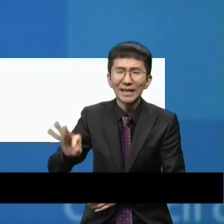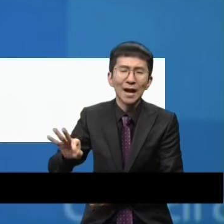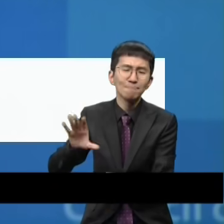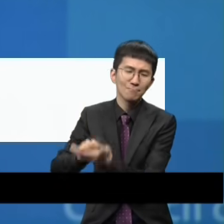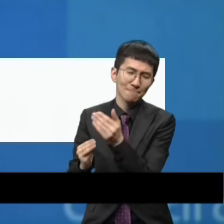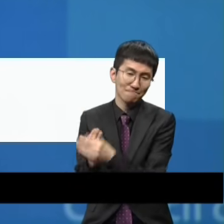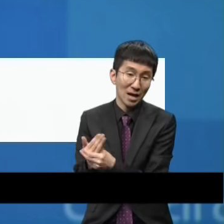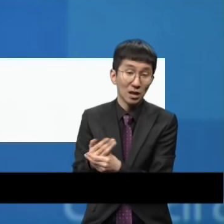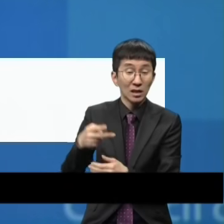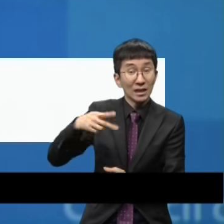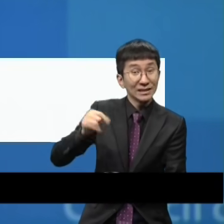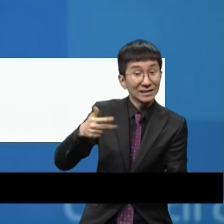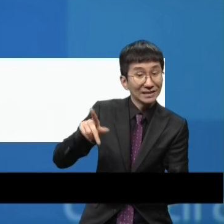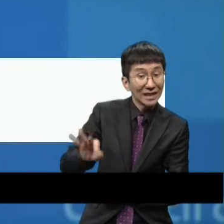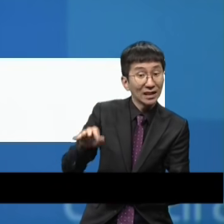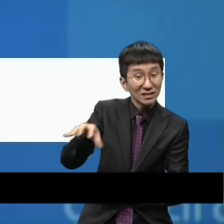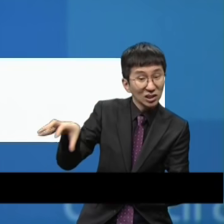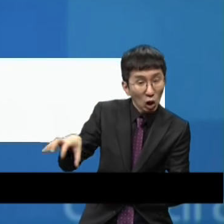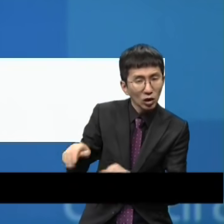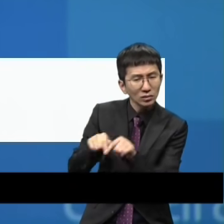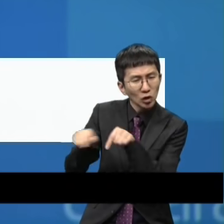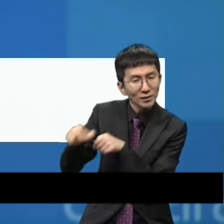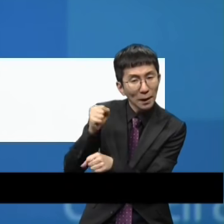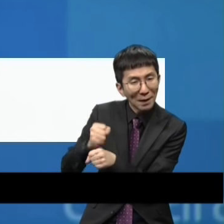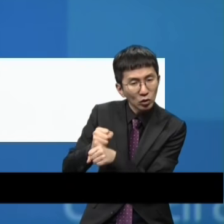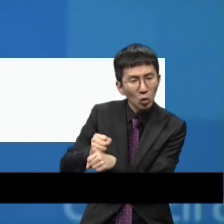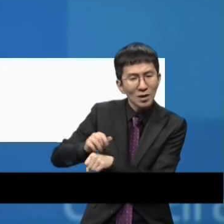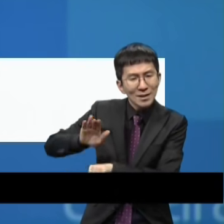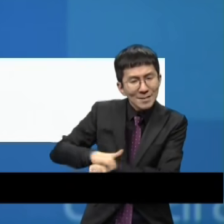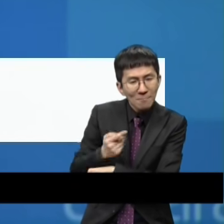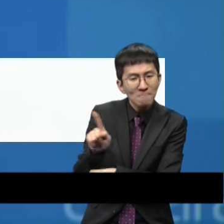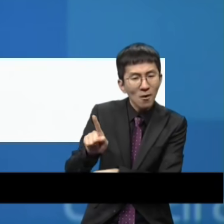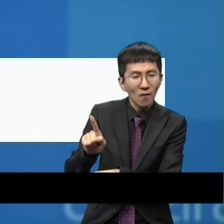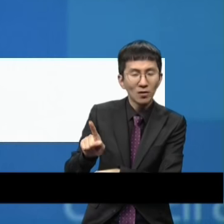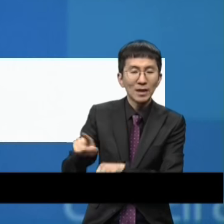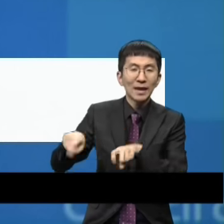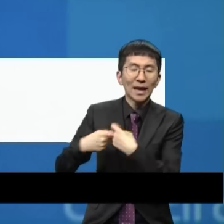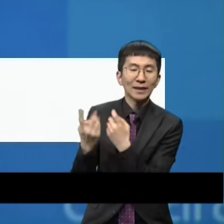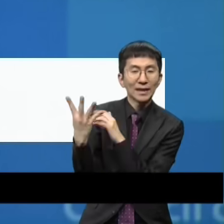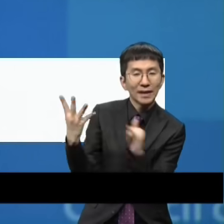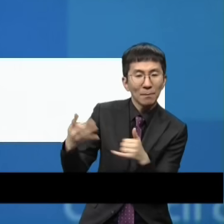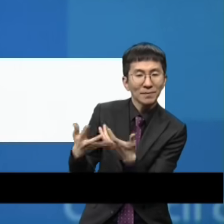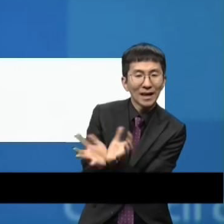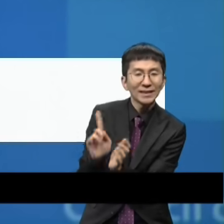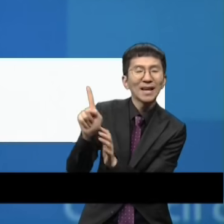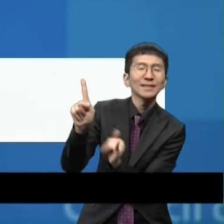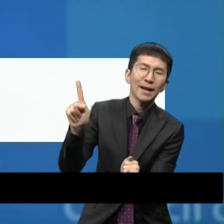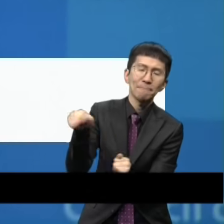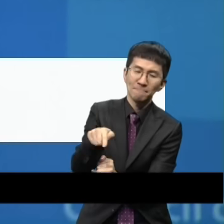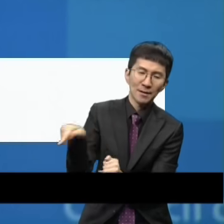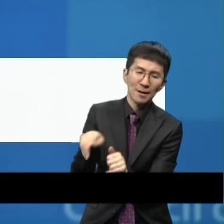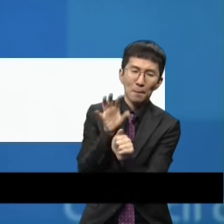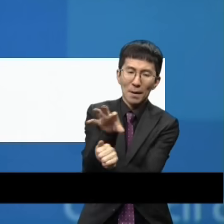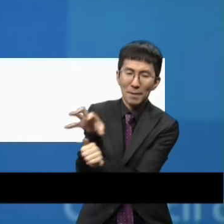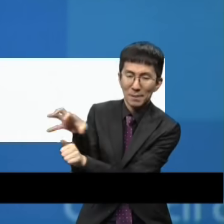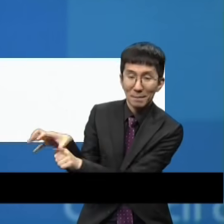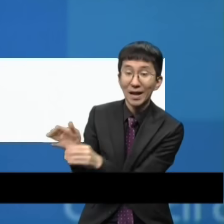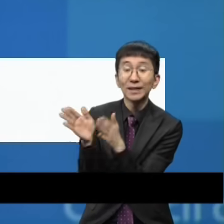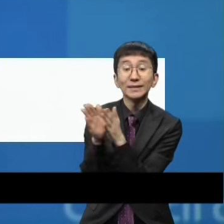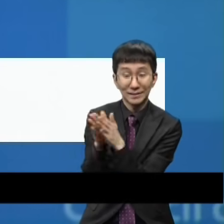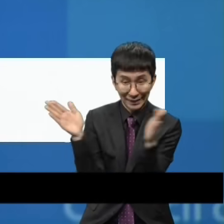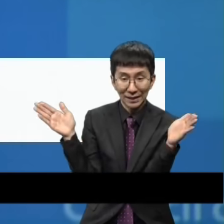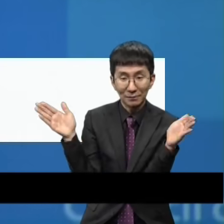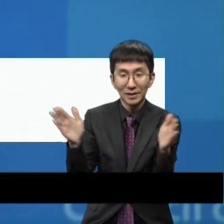four individuals and one entity from China who have had an active role in the design